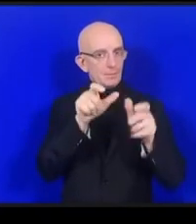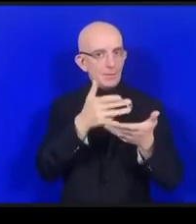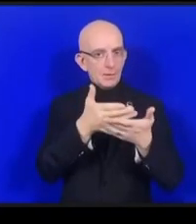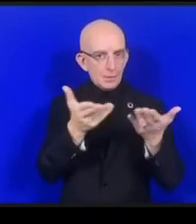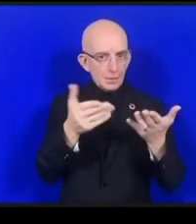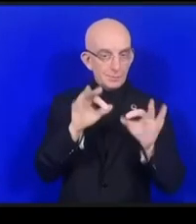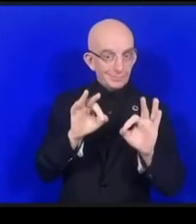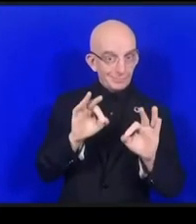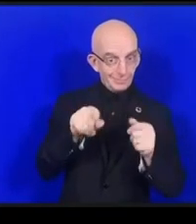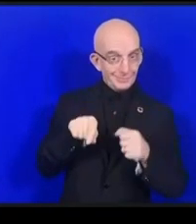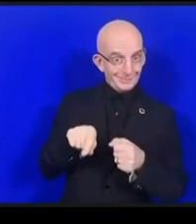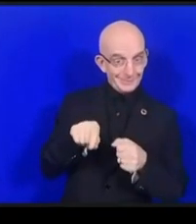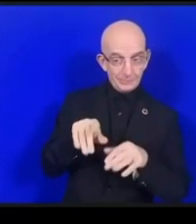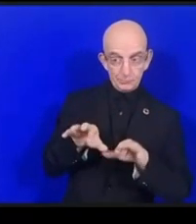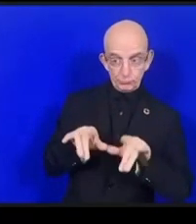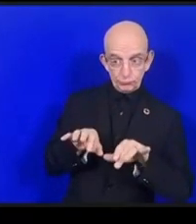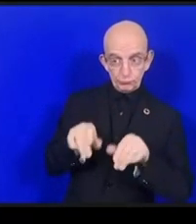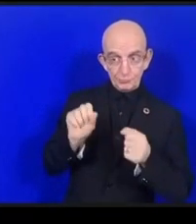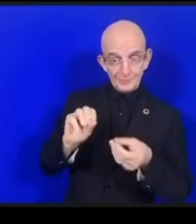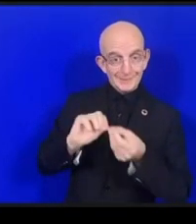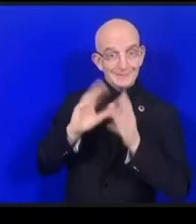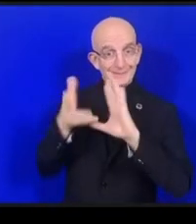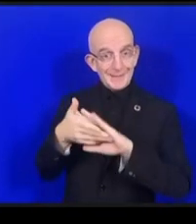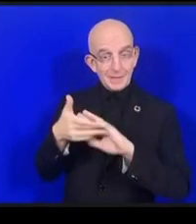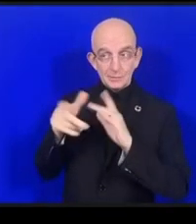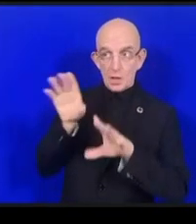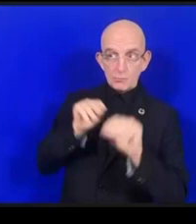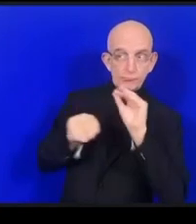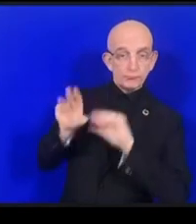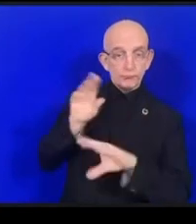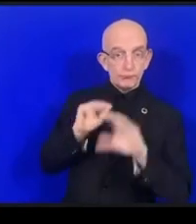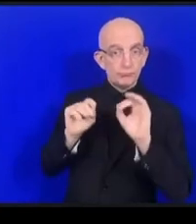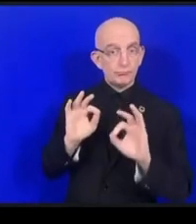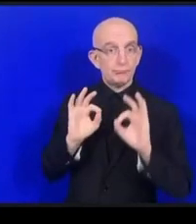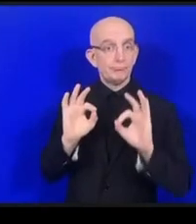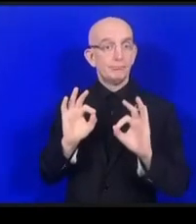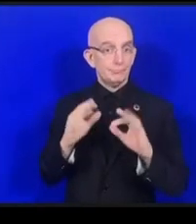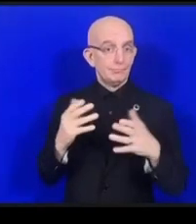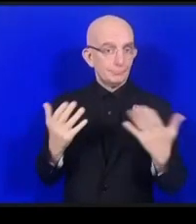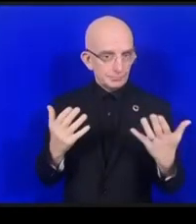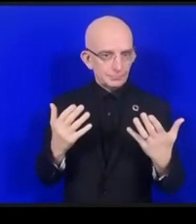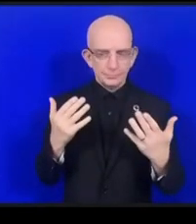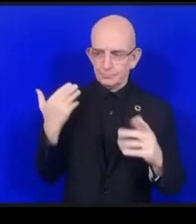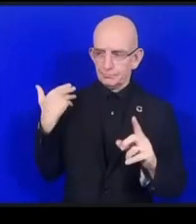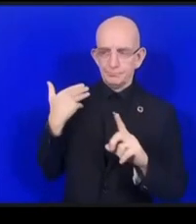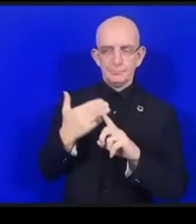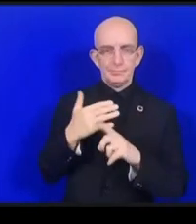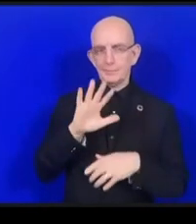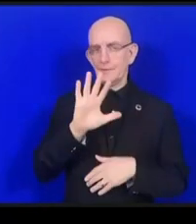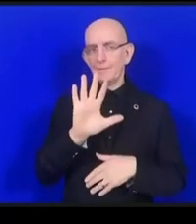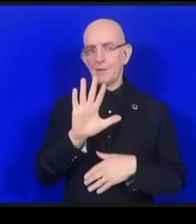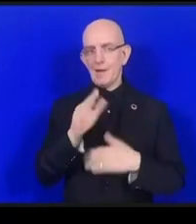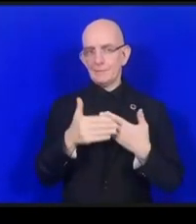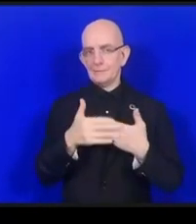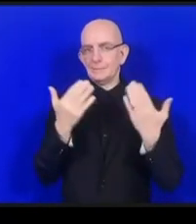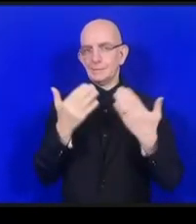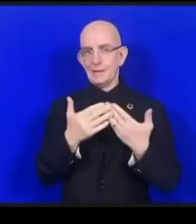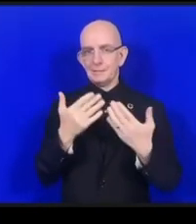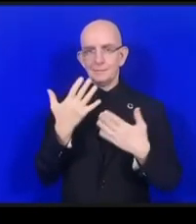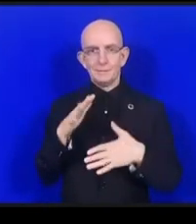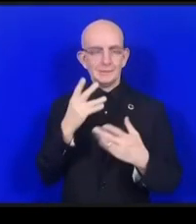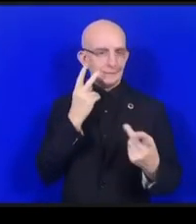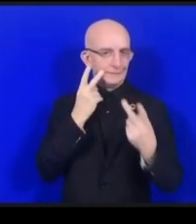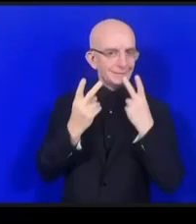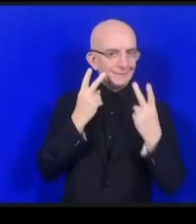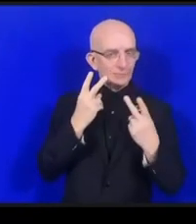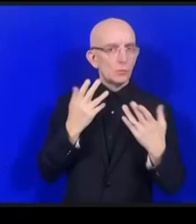оглядываясь на пять дней работы здесь мы говорим о том что во главе угла стоит человек